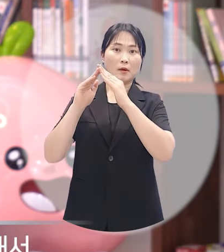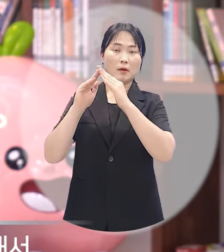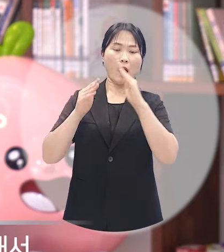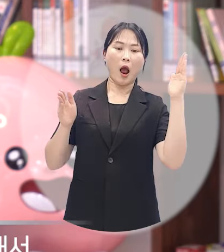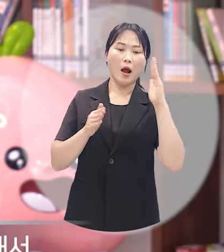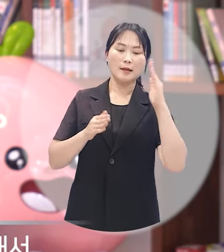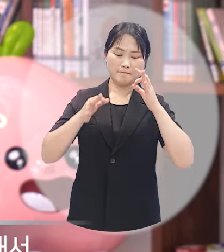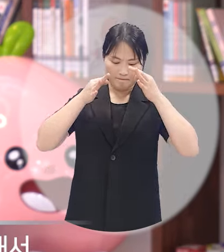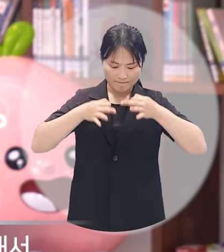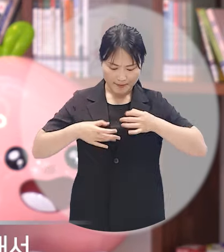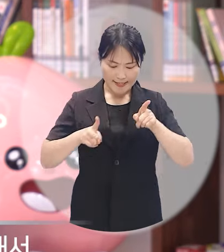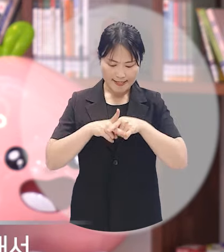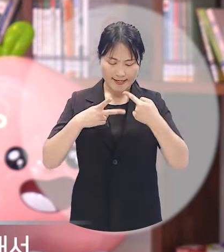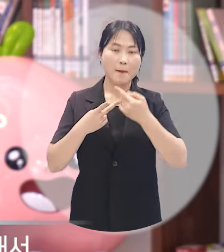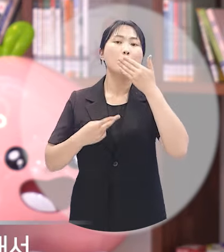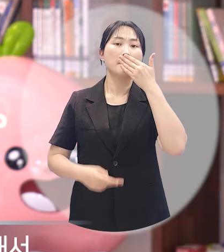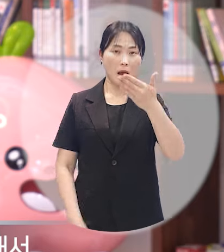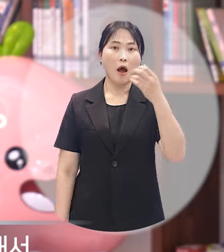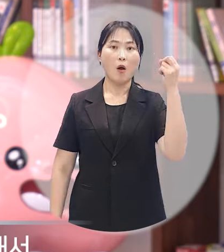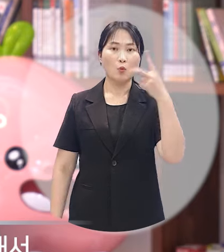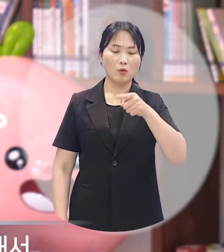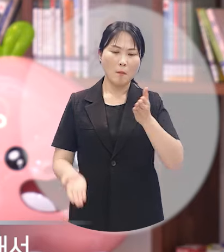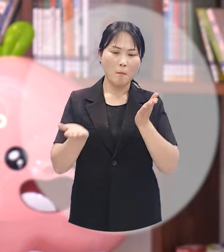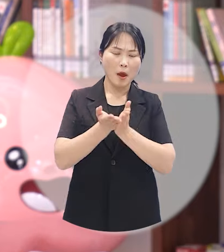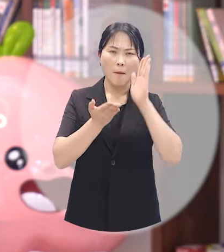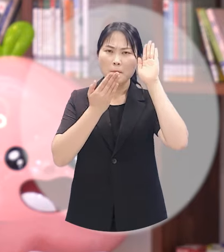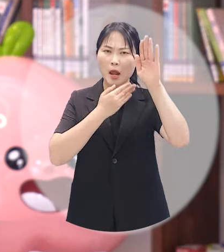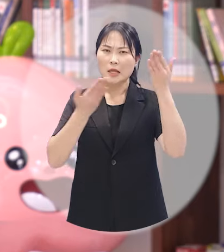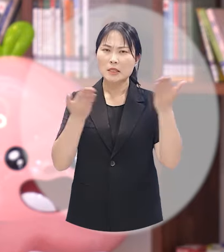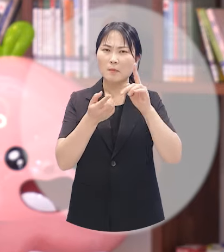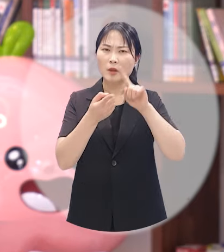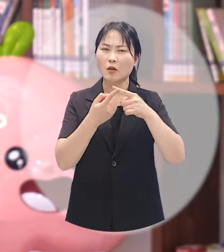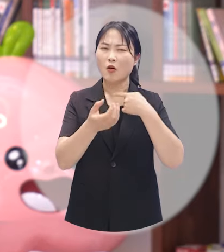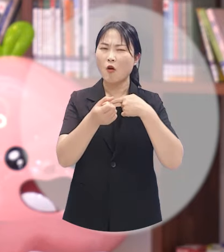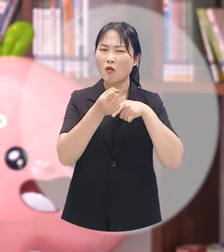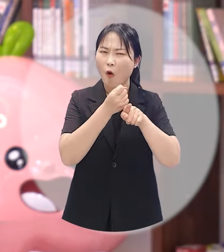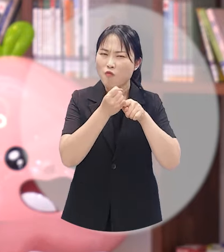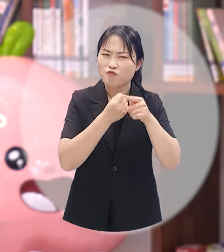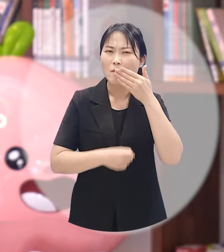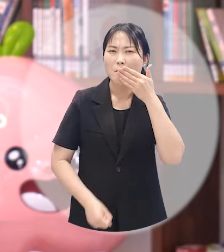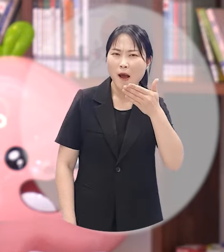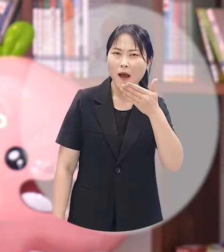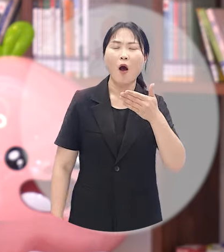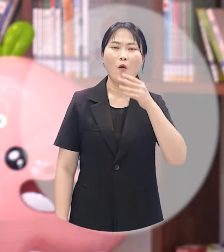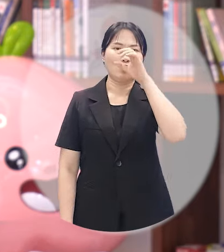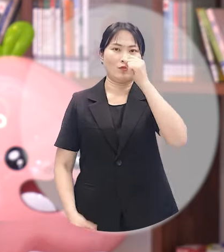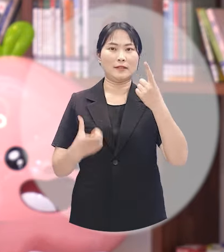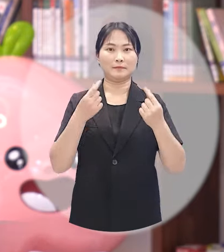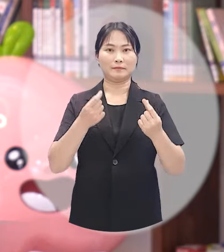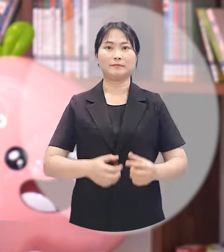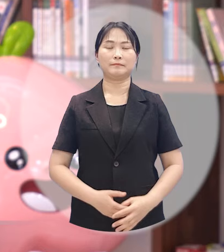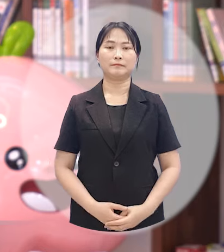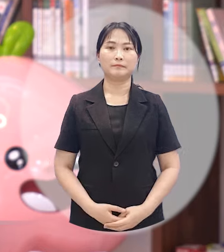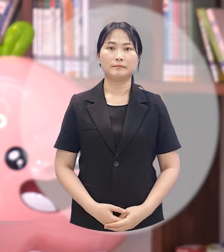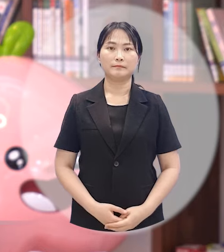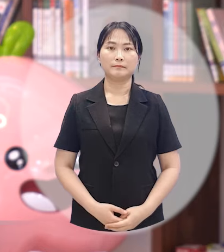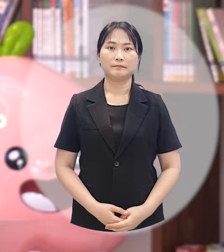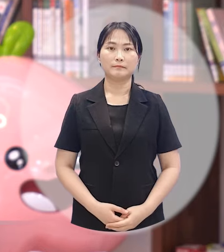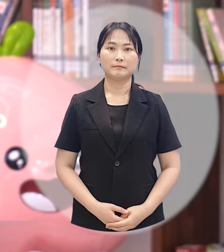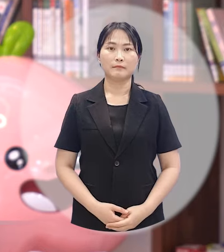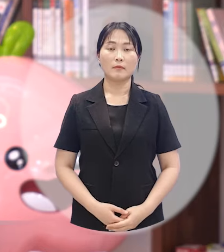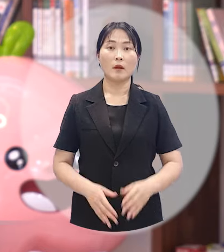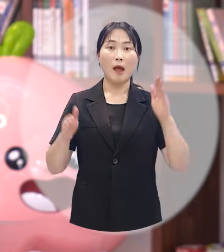자기 이해를 하고 그에 맞게 또 미래 직업에 대해서 탐구할 수 있는 계기가 된 것 같아서 매우 좋은 것 같습니다. 그리고